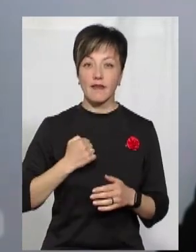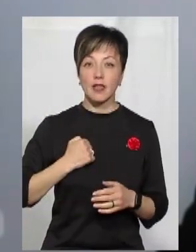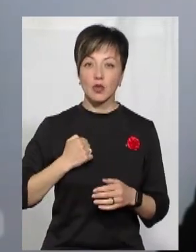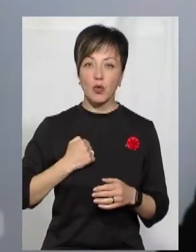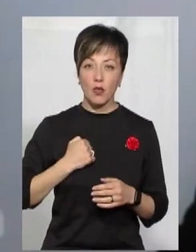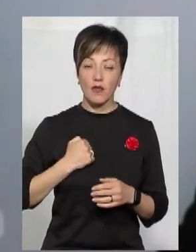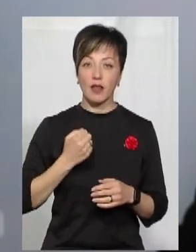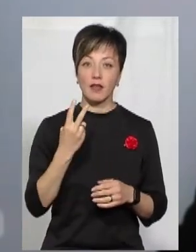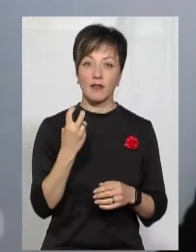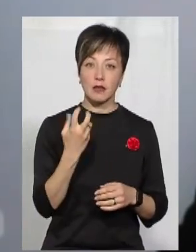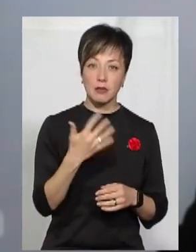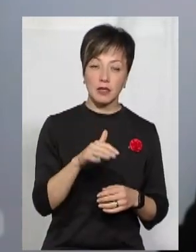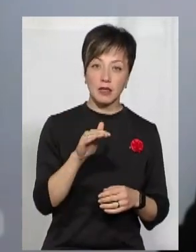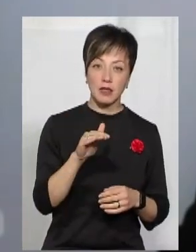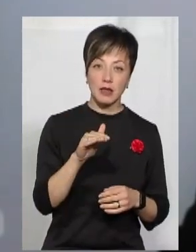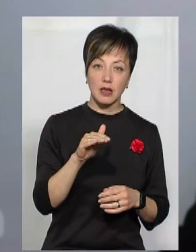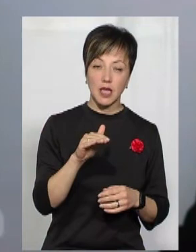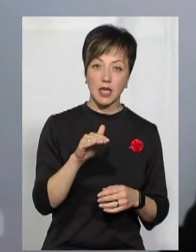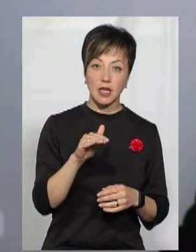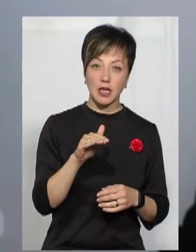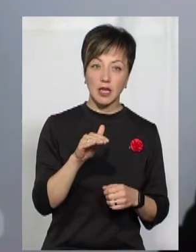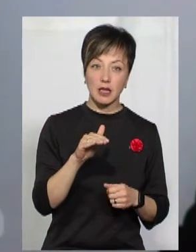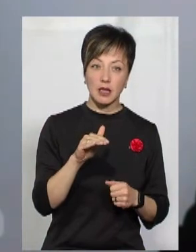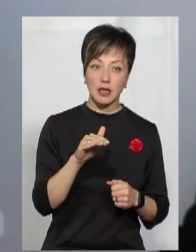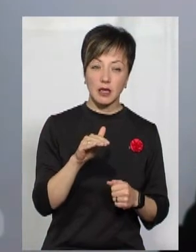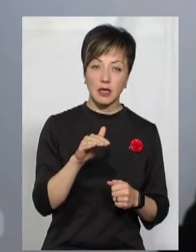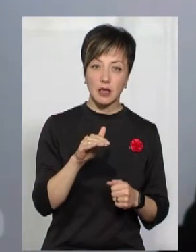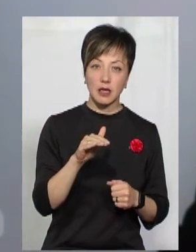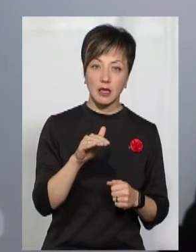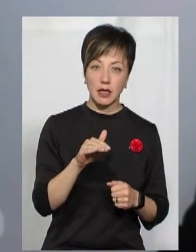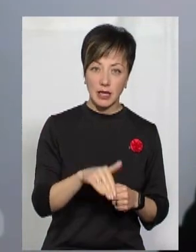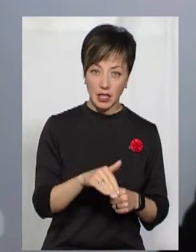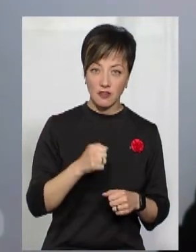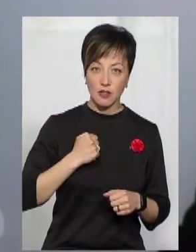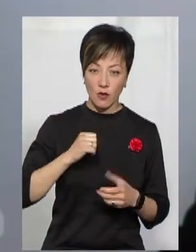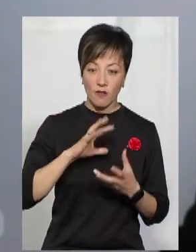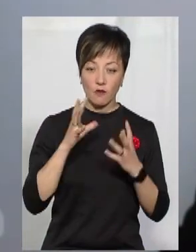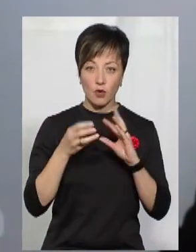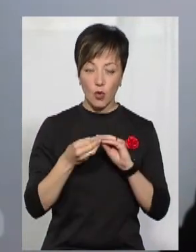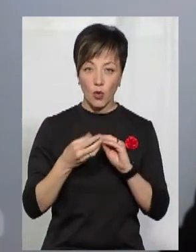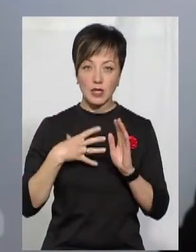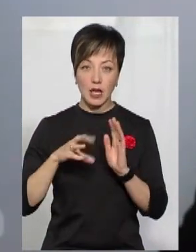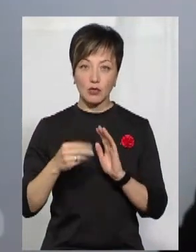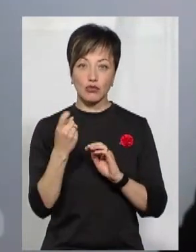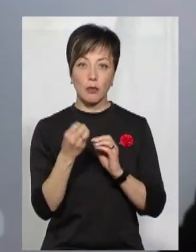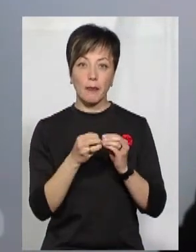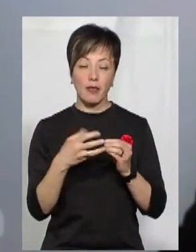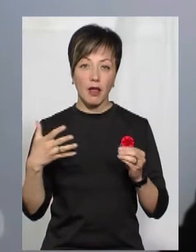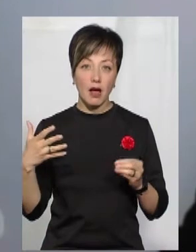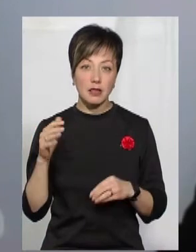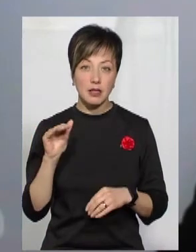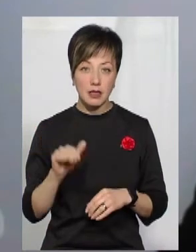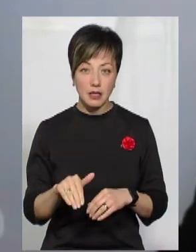військові із 250 тисяч, які брали участь з Хмельницької області, військових загинуло 115